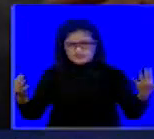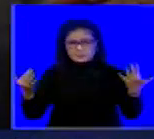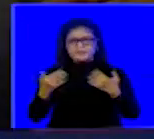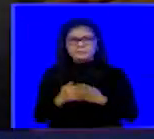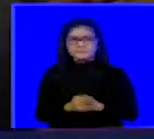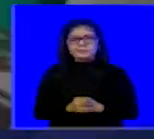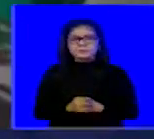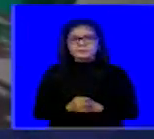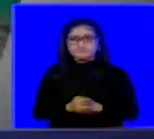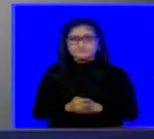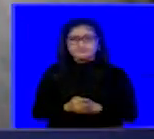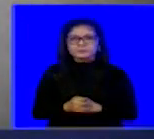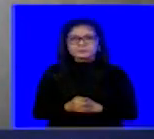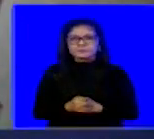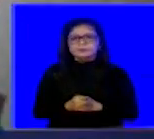Hi